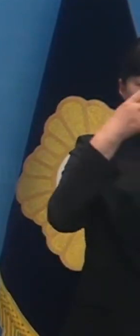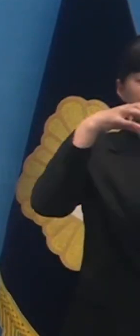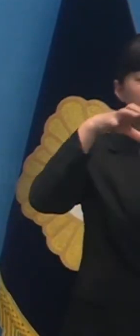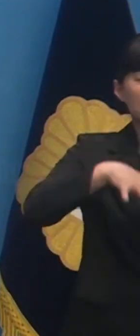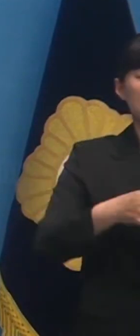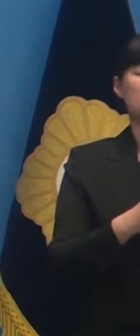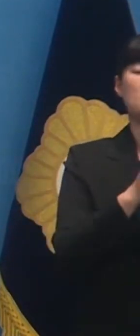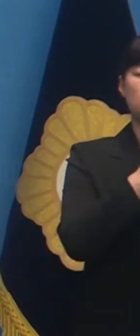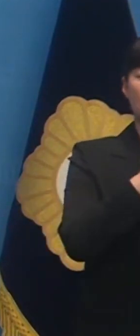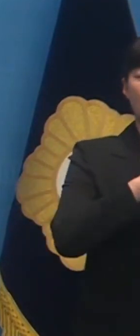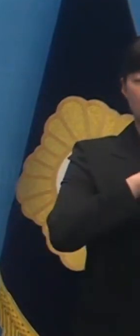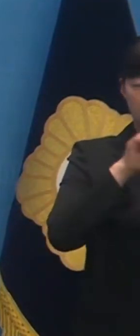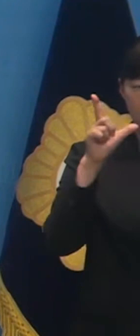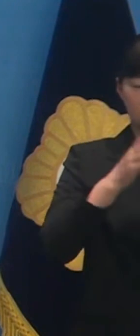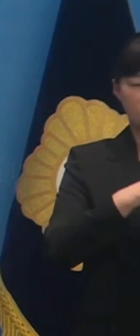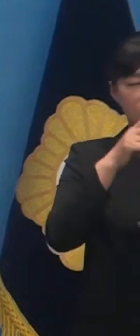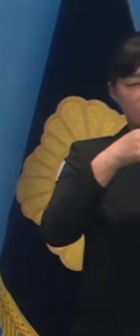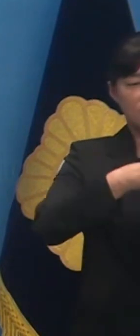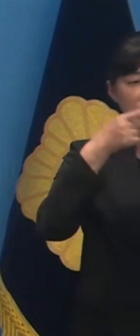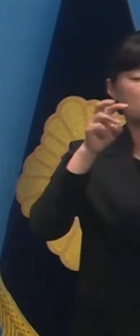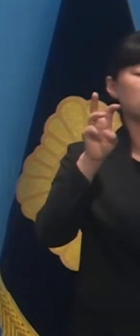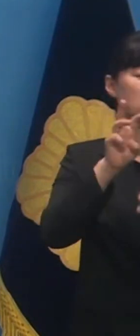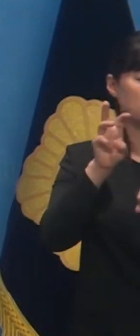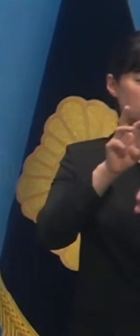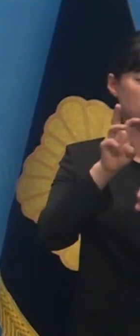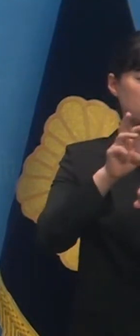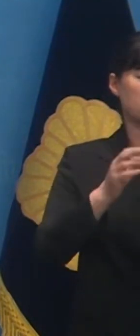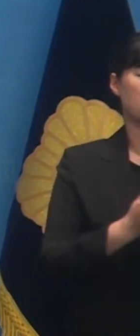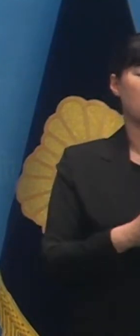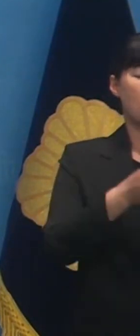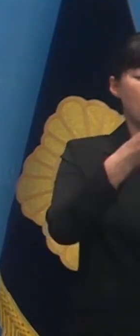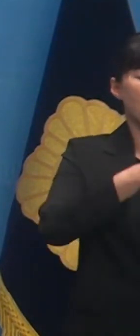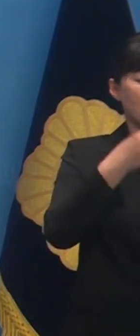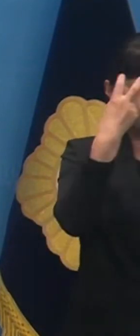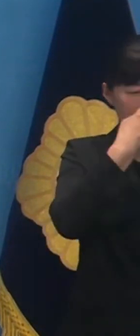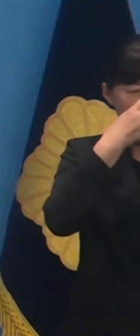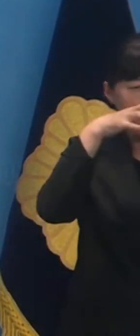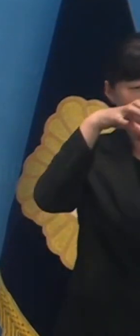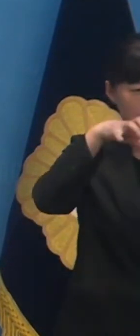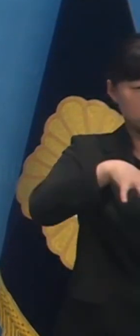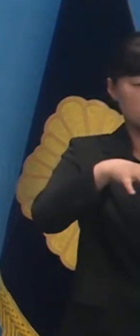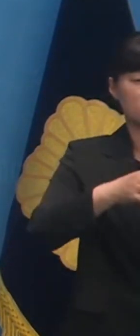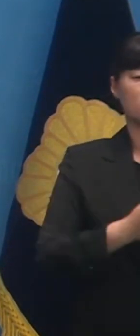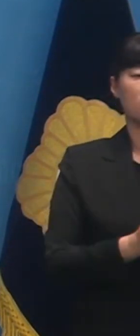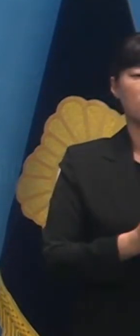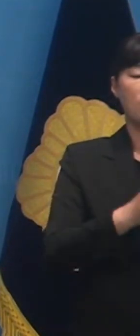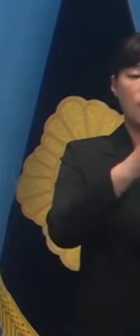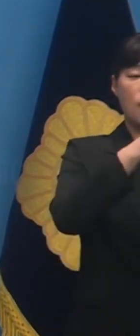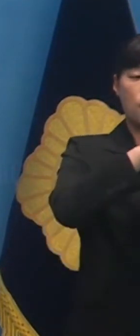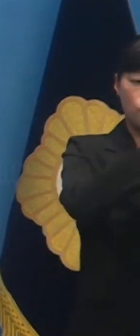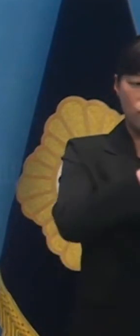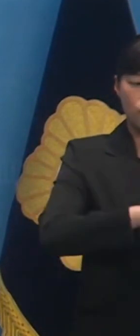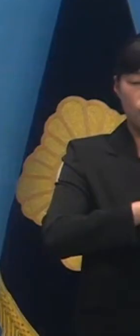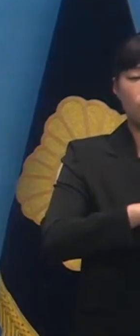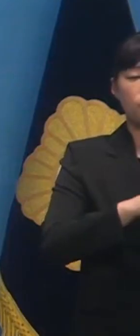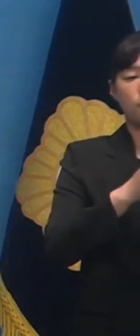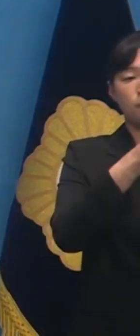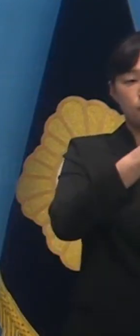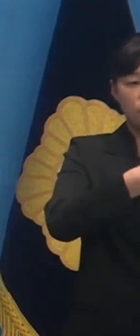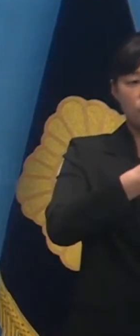입법조사처는 금요일 13일 오후 1시 30분 입법조사처 대회의실에서 플랫폼법 정책학회